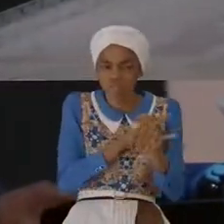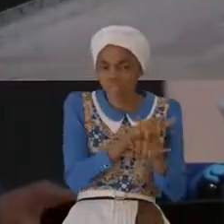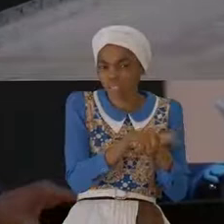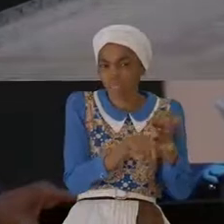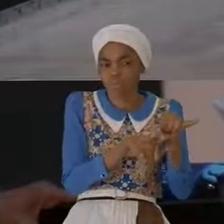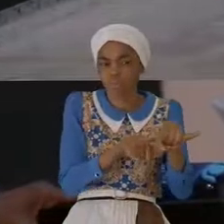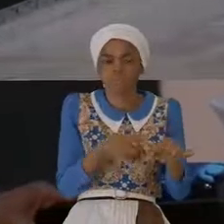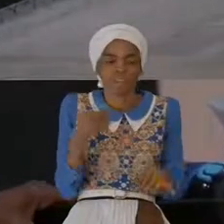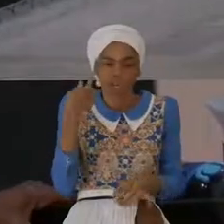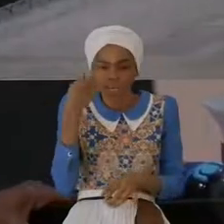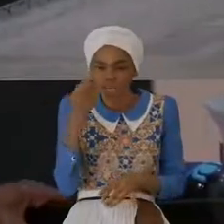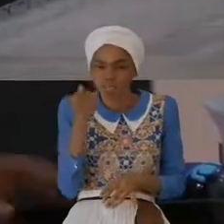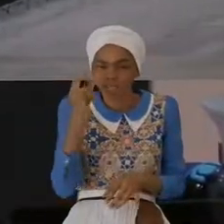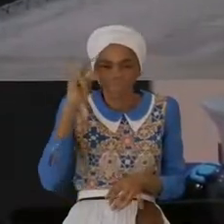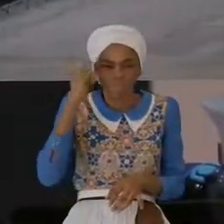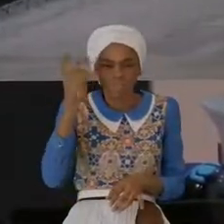tromperie, un peu de fausse